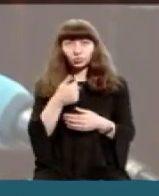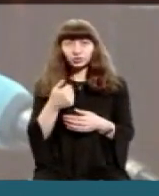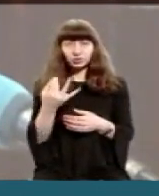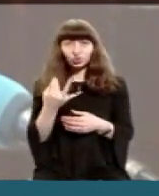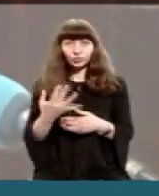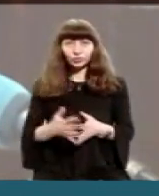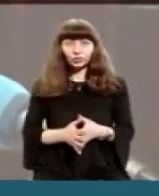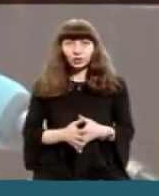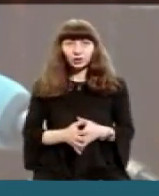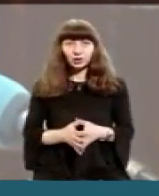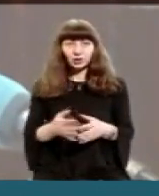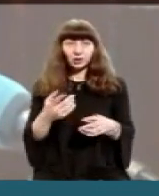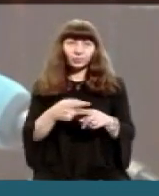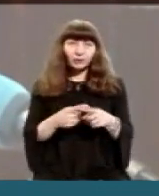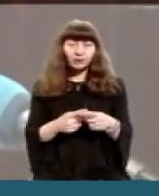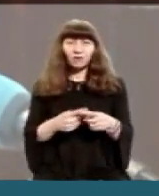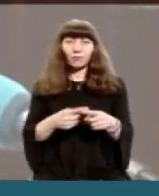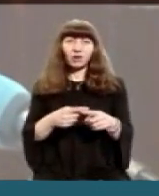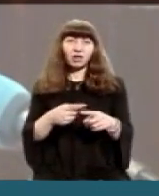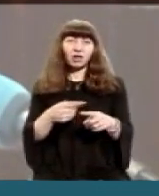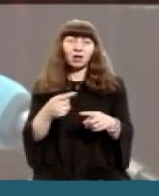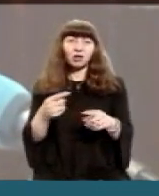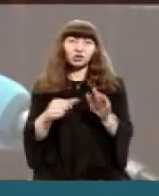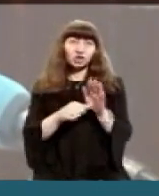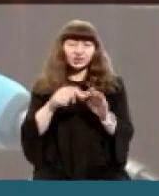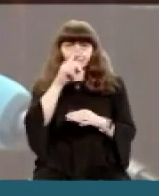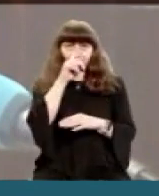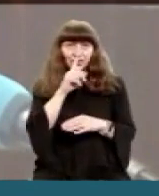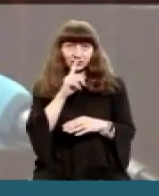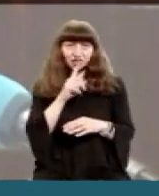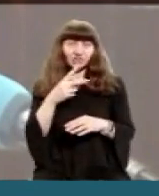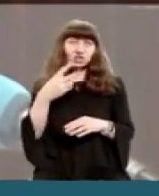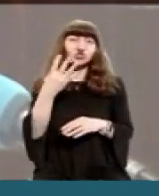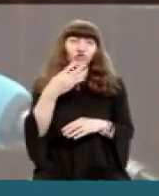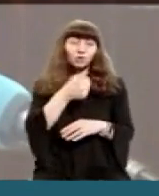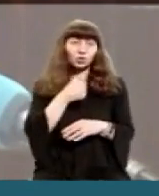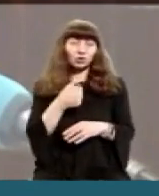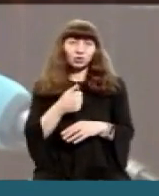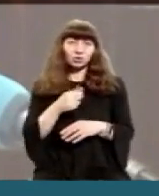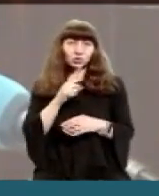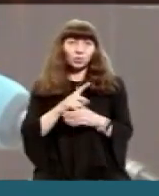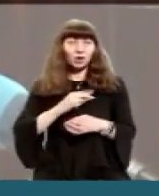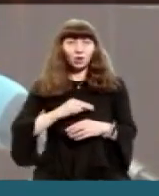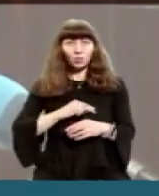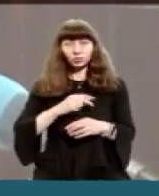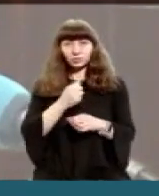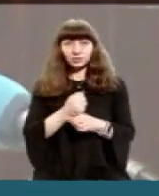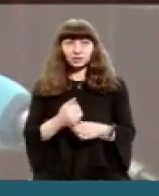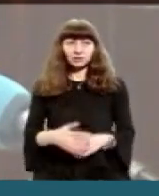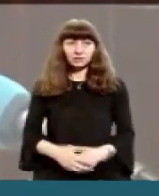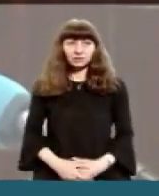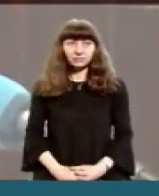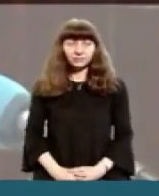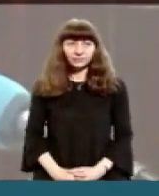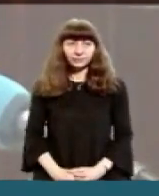23-й и первая половина хотя бы 24-го года. Потому что, чтобы работу сделать и запустить 24-й, надо сейчас уже